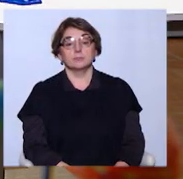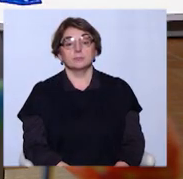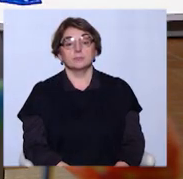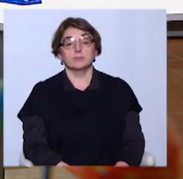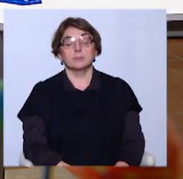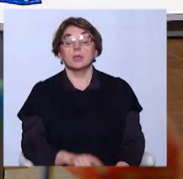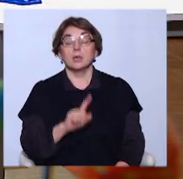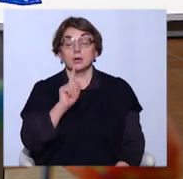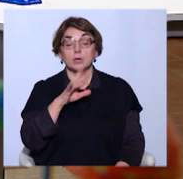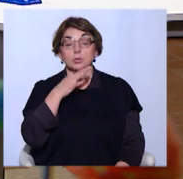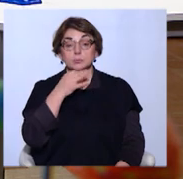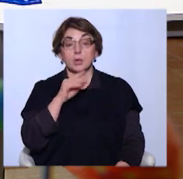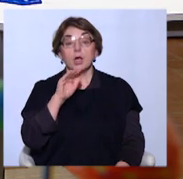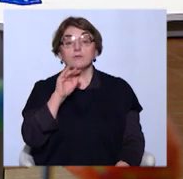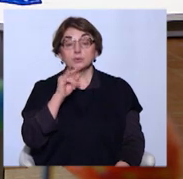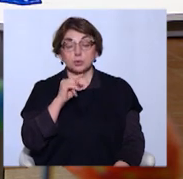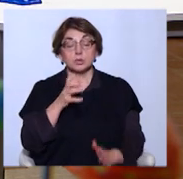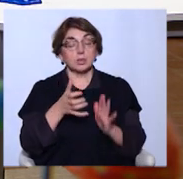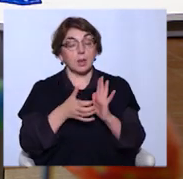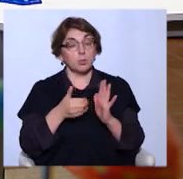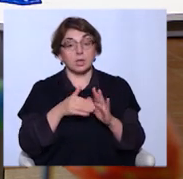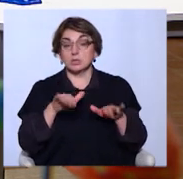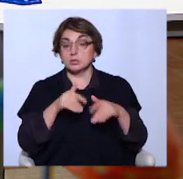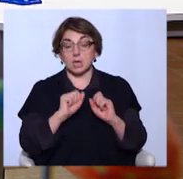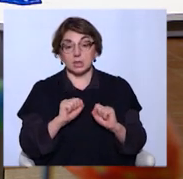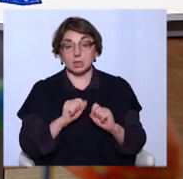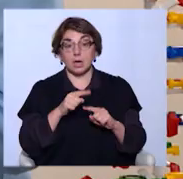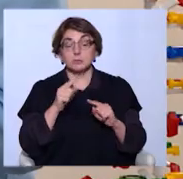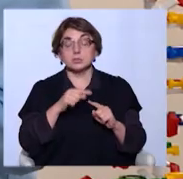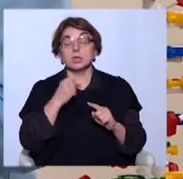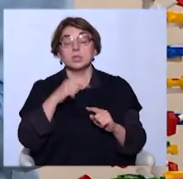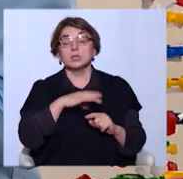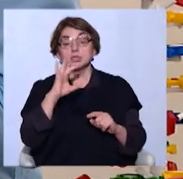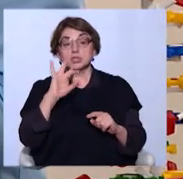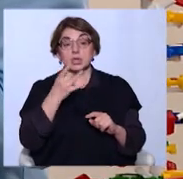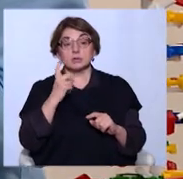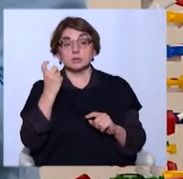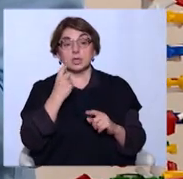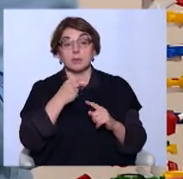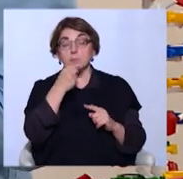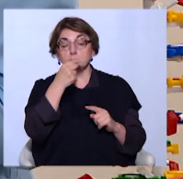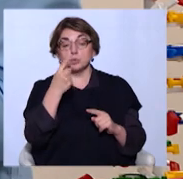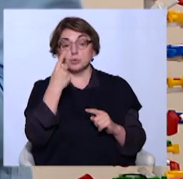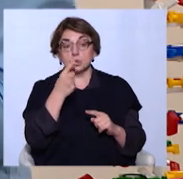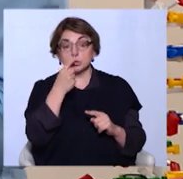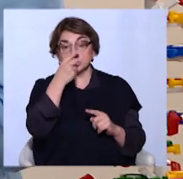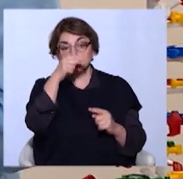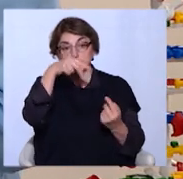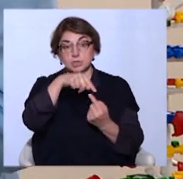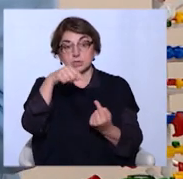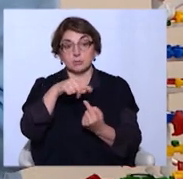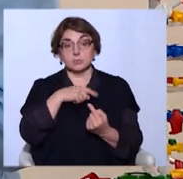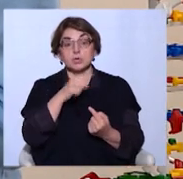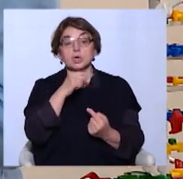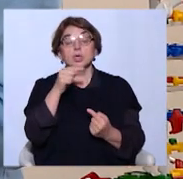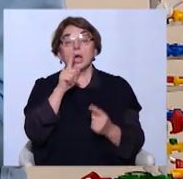რადგან ვთქვით, რომ ფტორისთვის გამონაკლისი არ არსებობს და მისი ჟანგვის ხარისხი არის -1, შესაბამისად შეხედეთ, ჟანგბადის